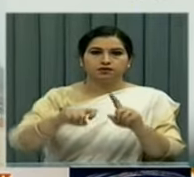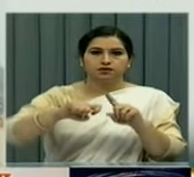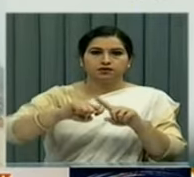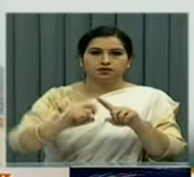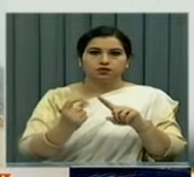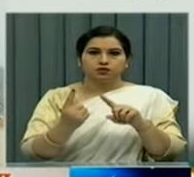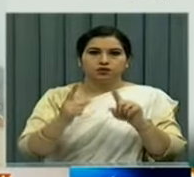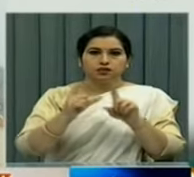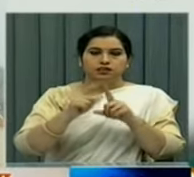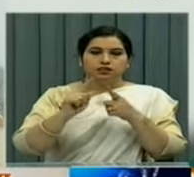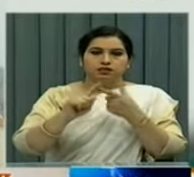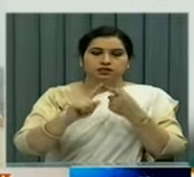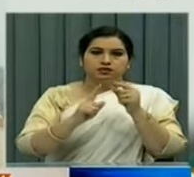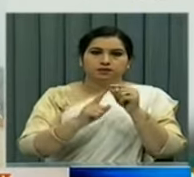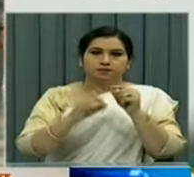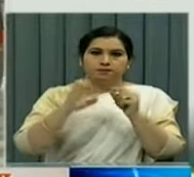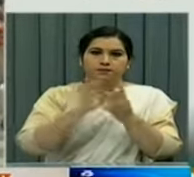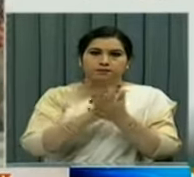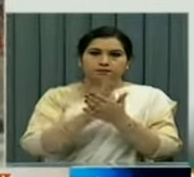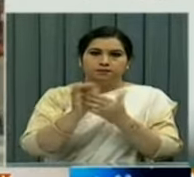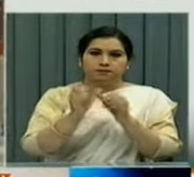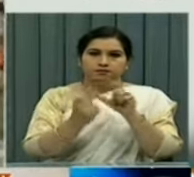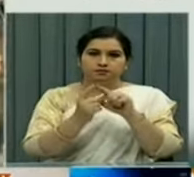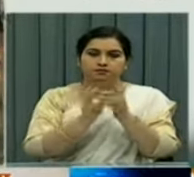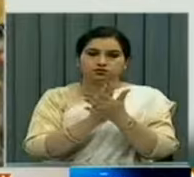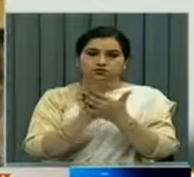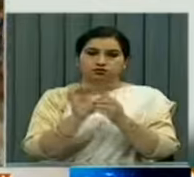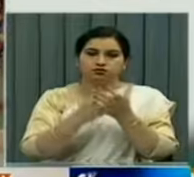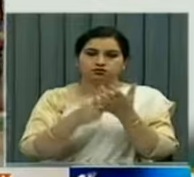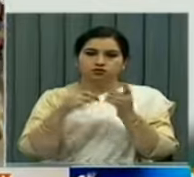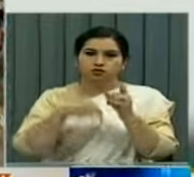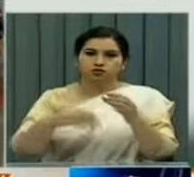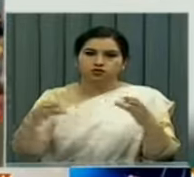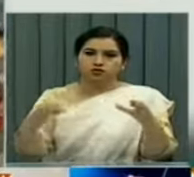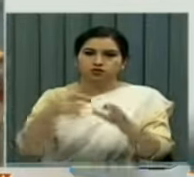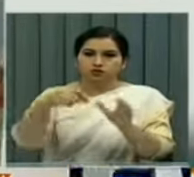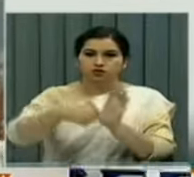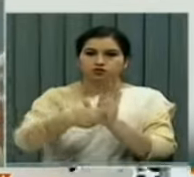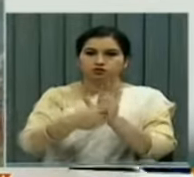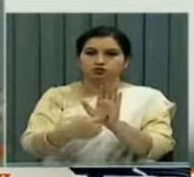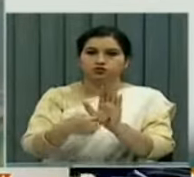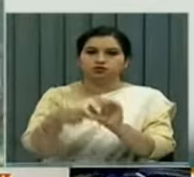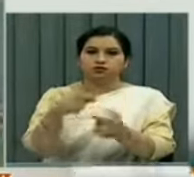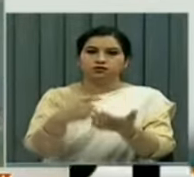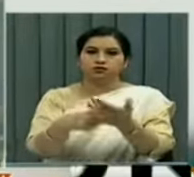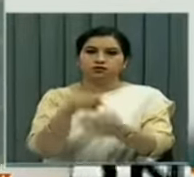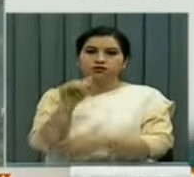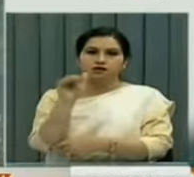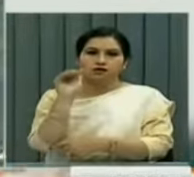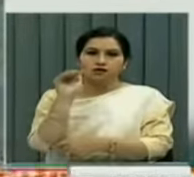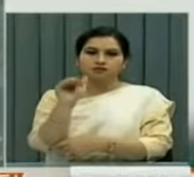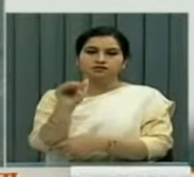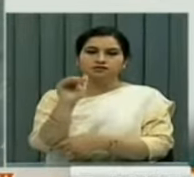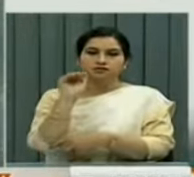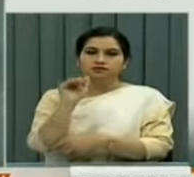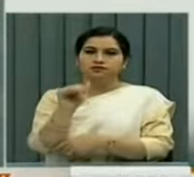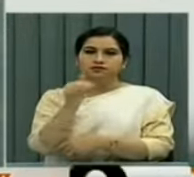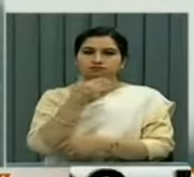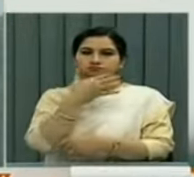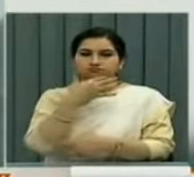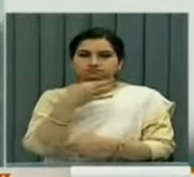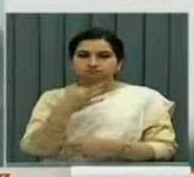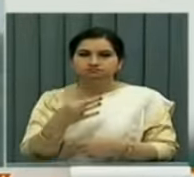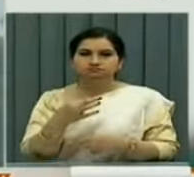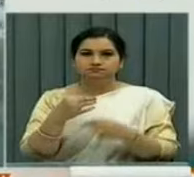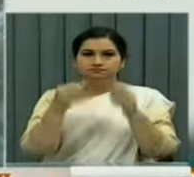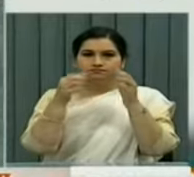अब बीएसएफ का ऊंट दस्ता है हमारे सामने, ये आप देखिए इसकी वर्सेटाइलिटी देखिए, ये ऊंट का दस्ता दिवस पर काम ही नहीं मिलिट्री करता, ऊंट का बैंड भी